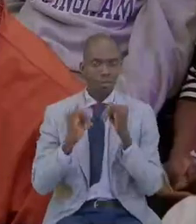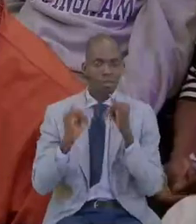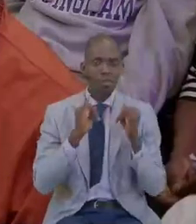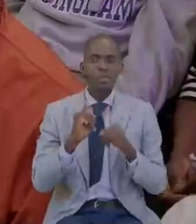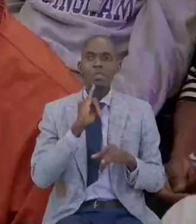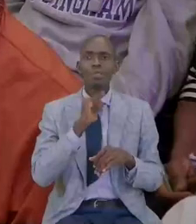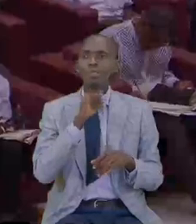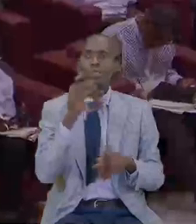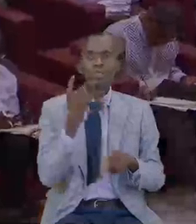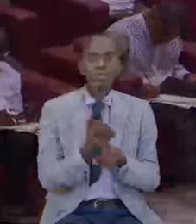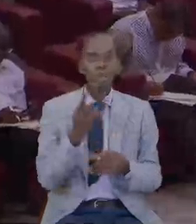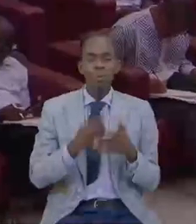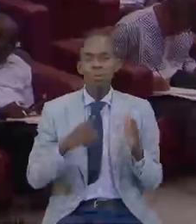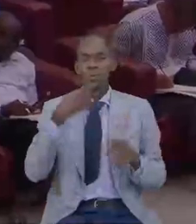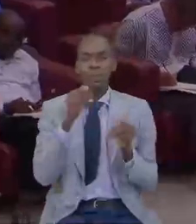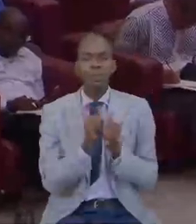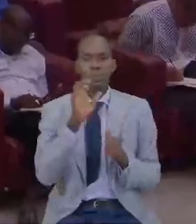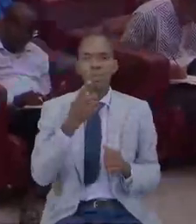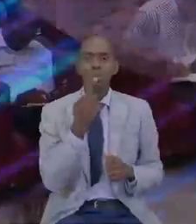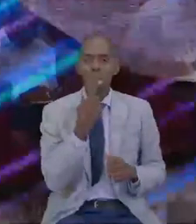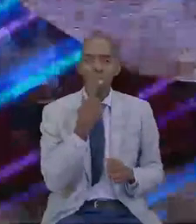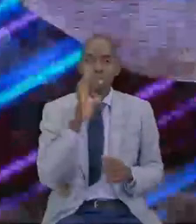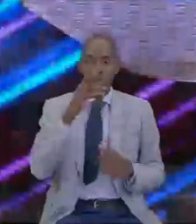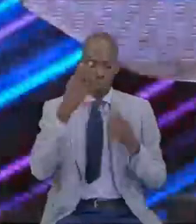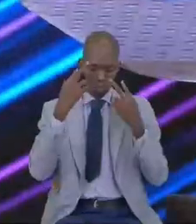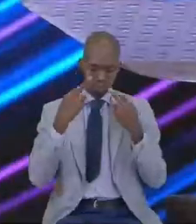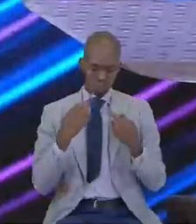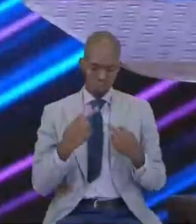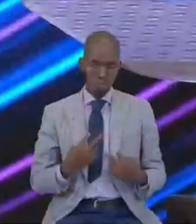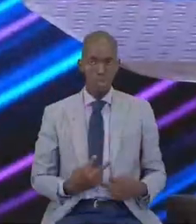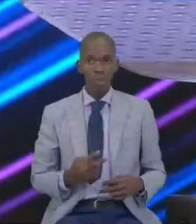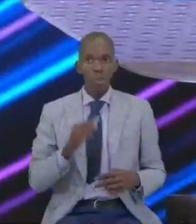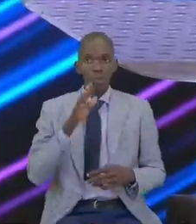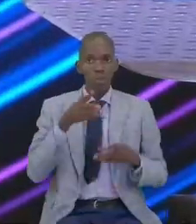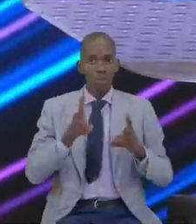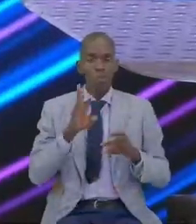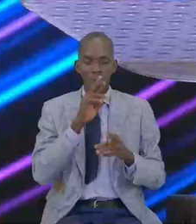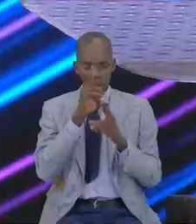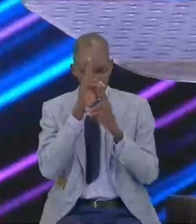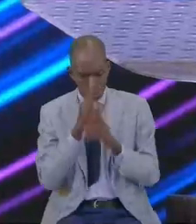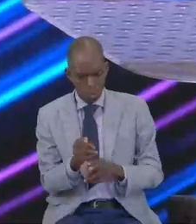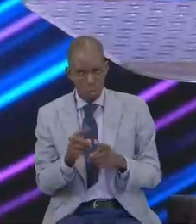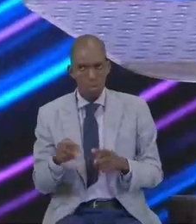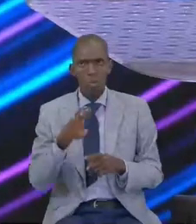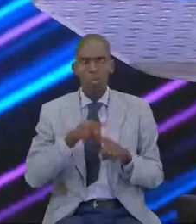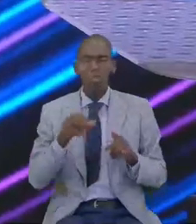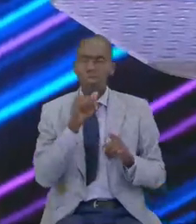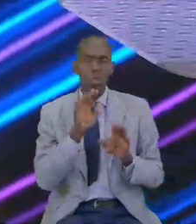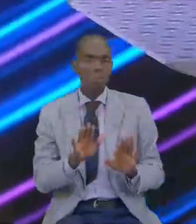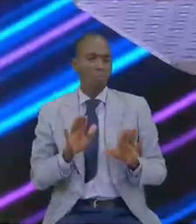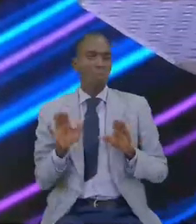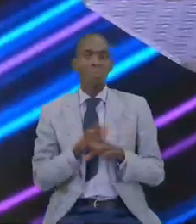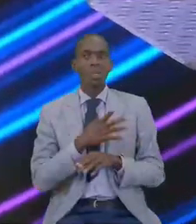ce que tu dis de ta bouche, ta posture, la manière dont tu es respectueux envers les gens, mais tu n'es pas craintif. Et tu t'assieds